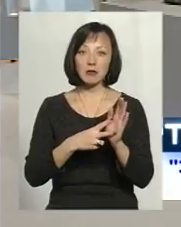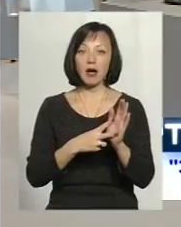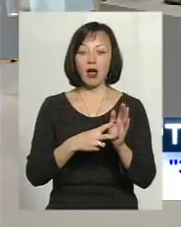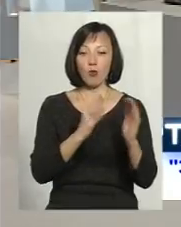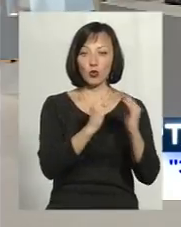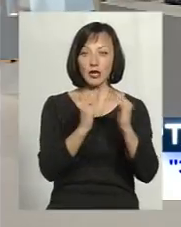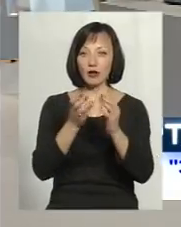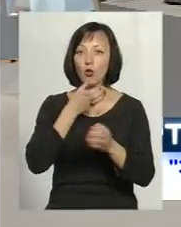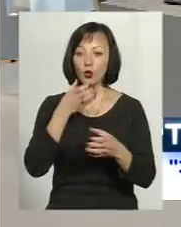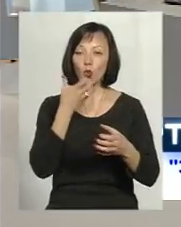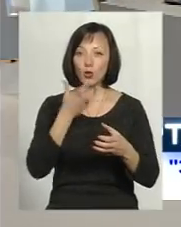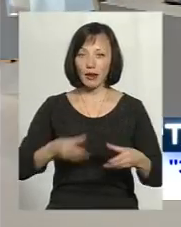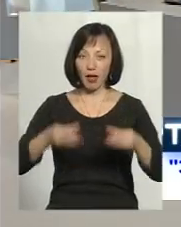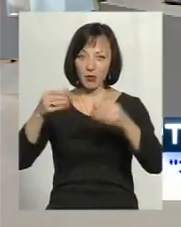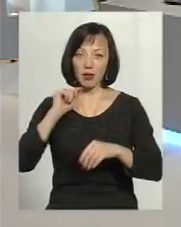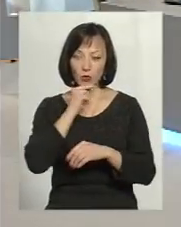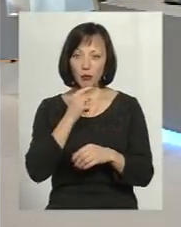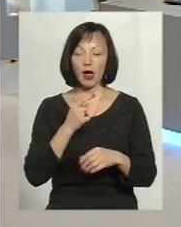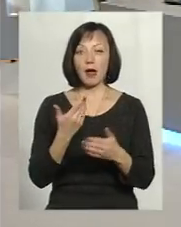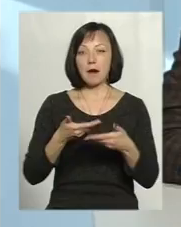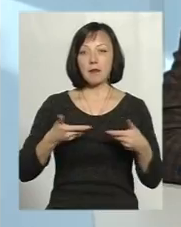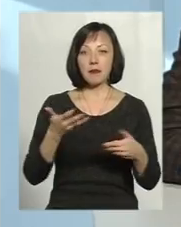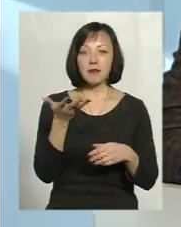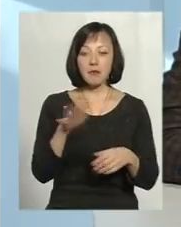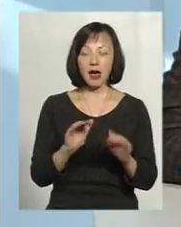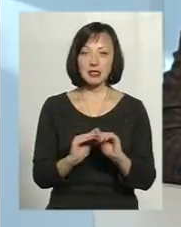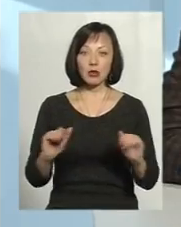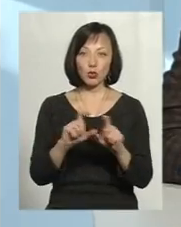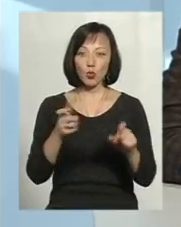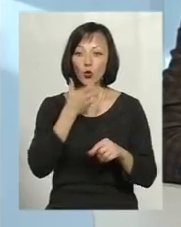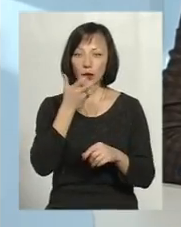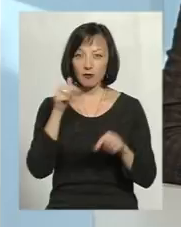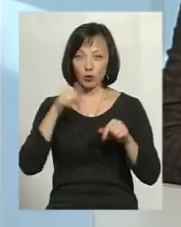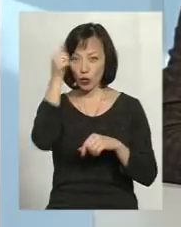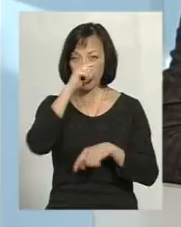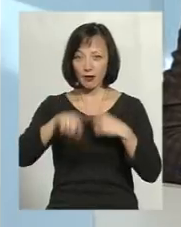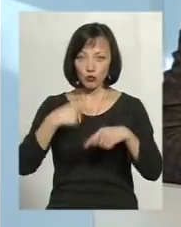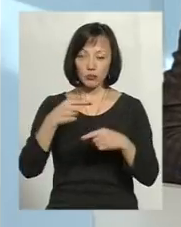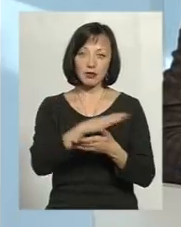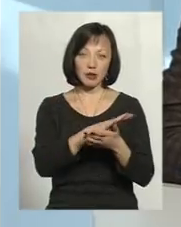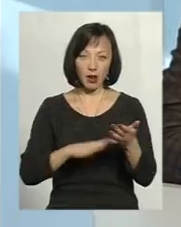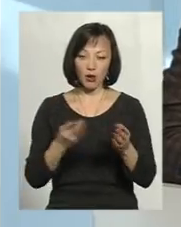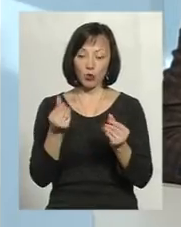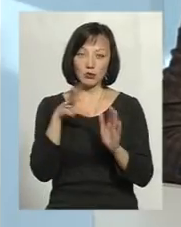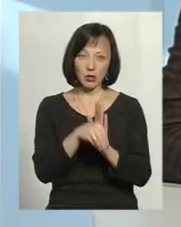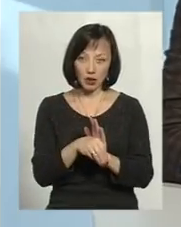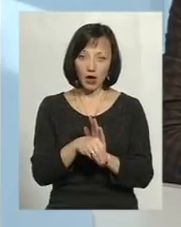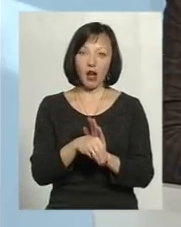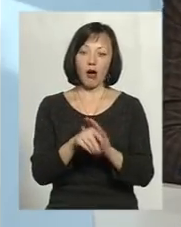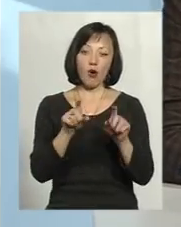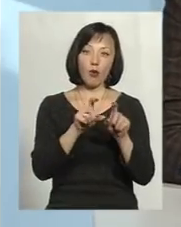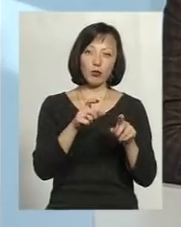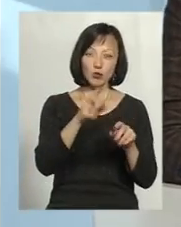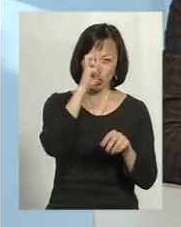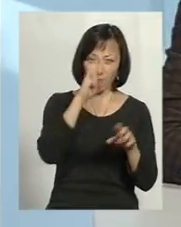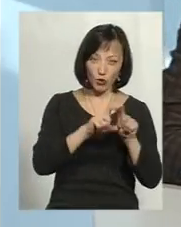утеплених будинків, це можливість заощаджувати. Ми 5 садочків утеплили в цьому році. І на наступний рік ми далі закладаємо і бюджетні установи, і